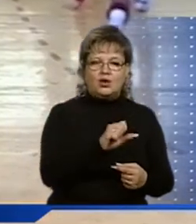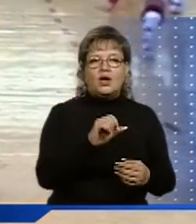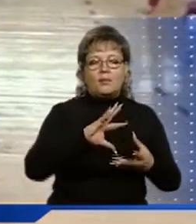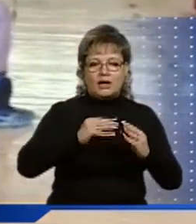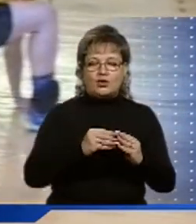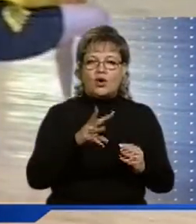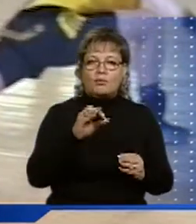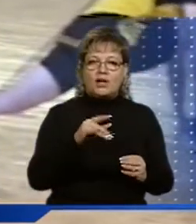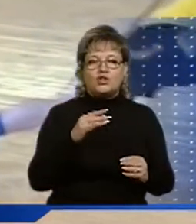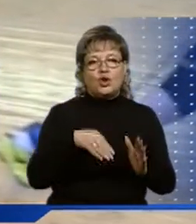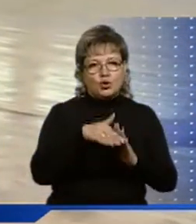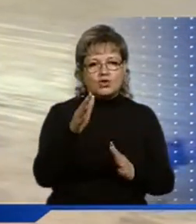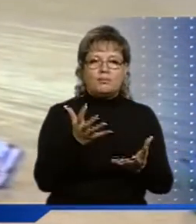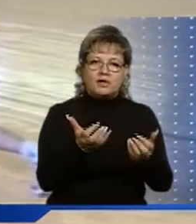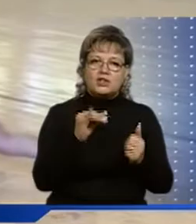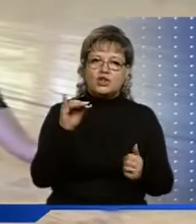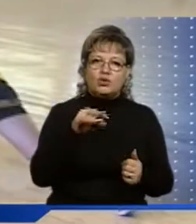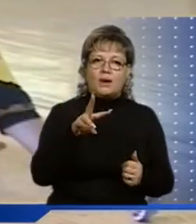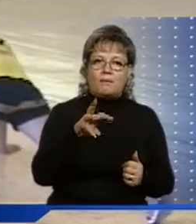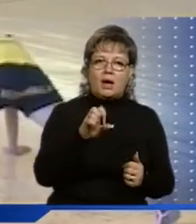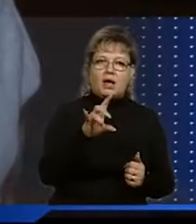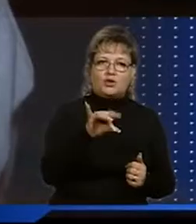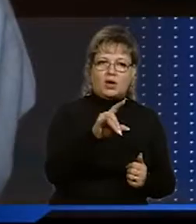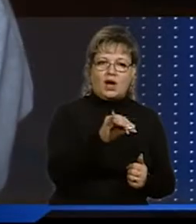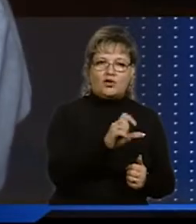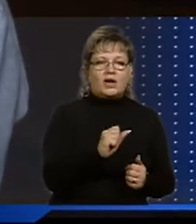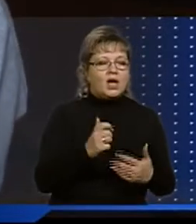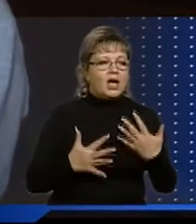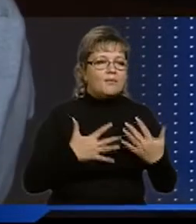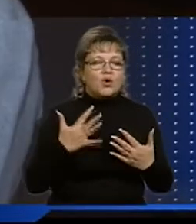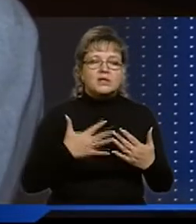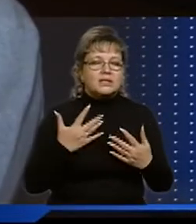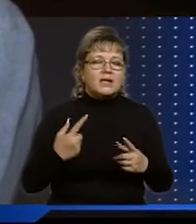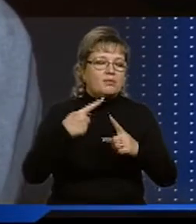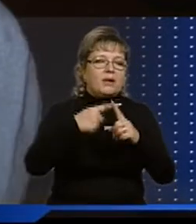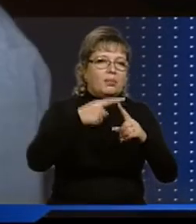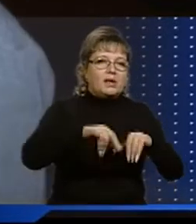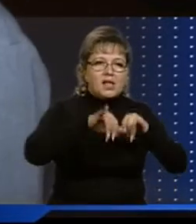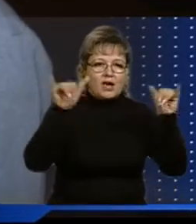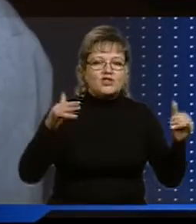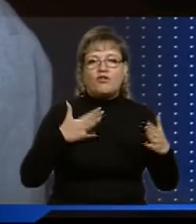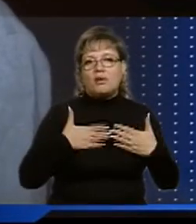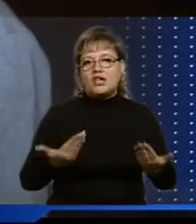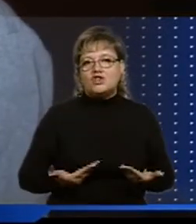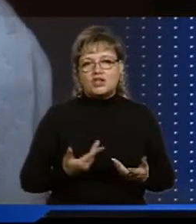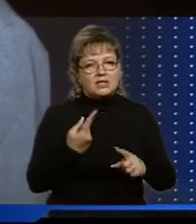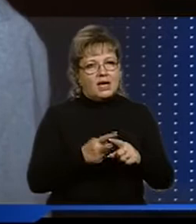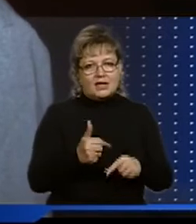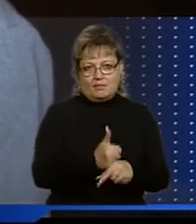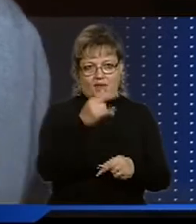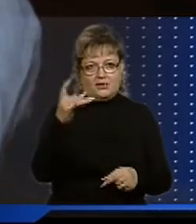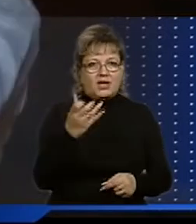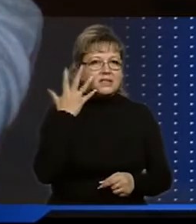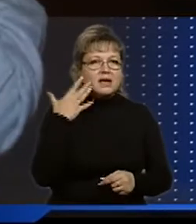По итогам матча лучшим игроком была признана Юлия Моногарова. Эмоции переполняются. Это вообще в моей жизни это сам первый